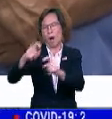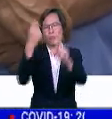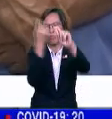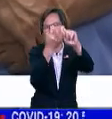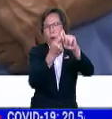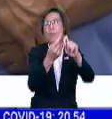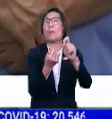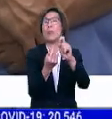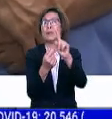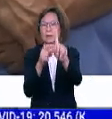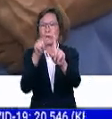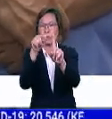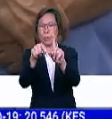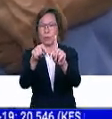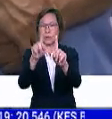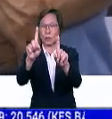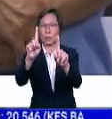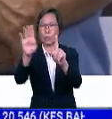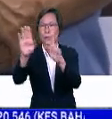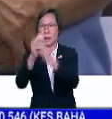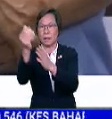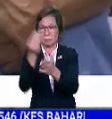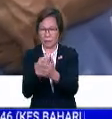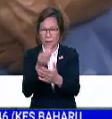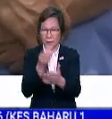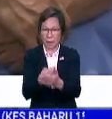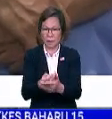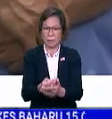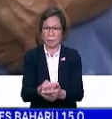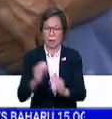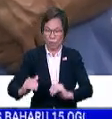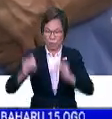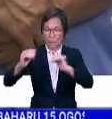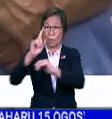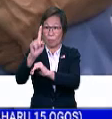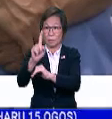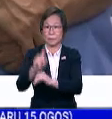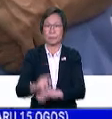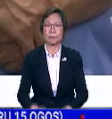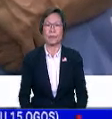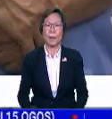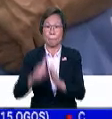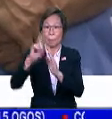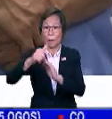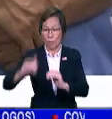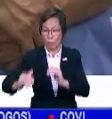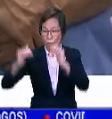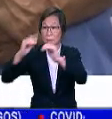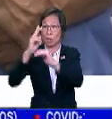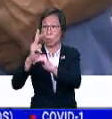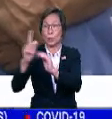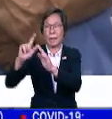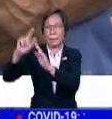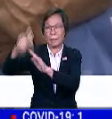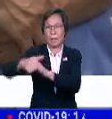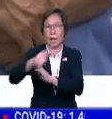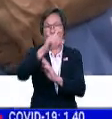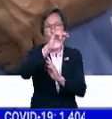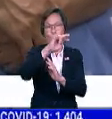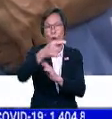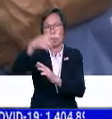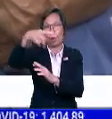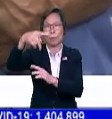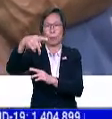kurang RM1.1 bilion. Itu fasa pertama. Kemudian fasa kedua nanti daripada Long